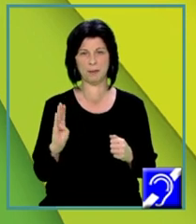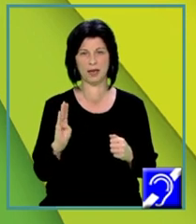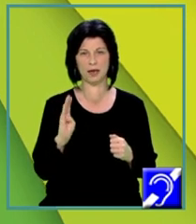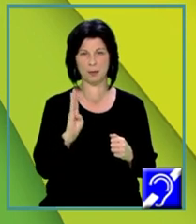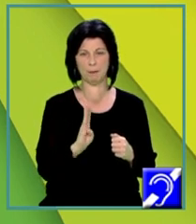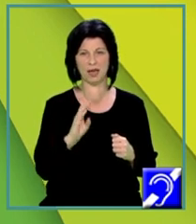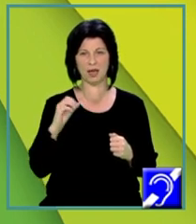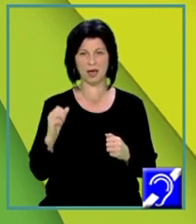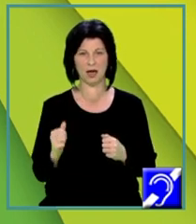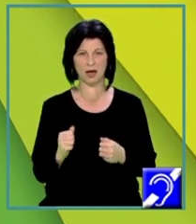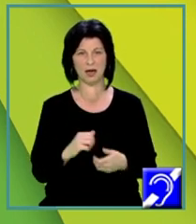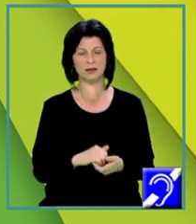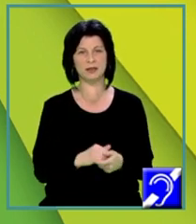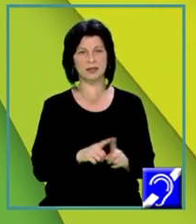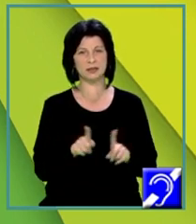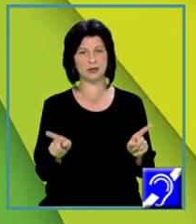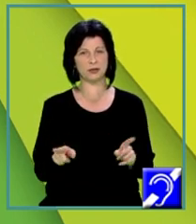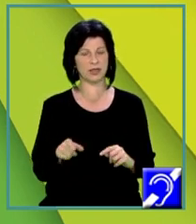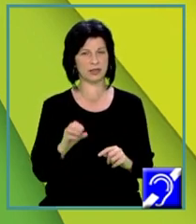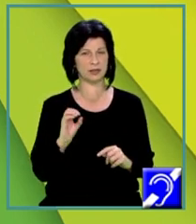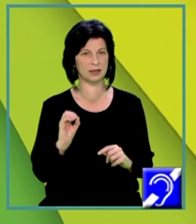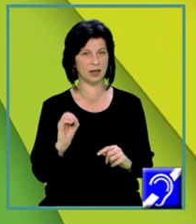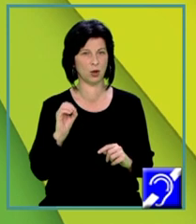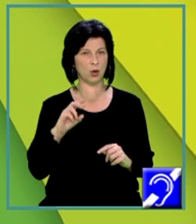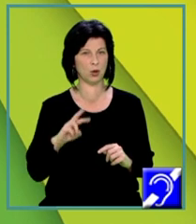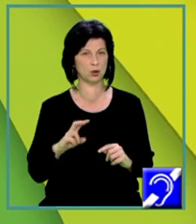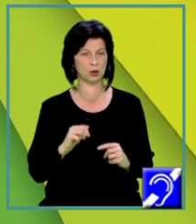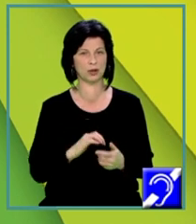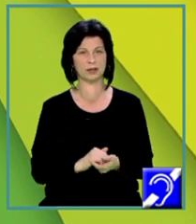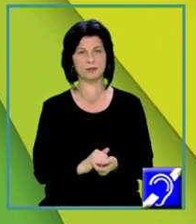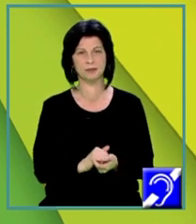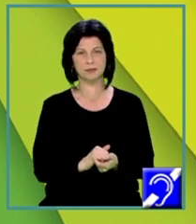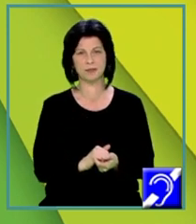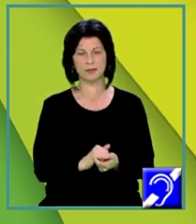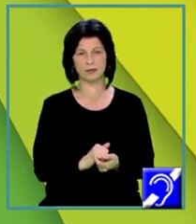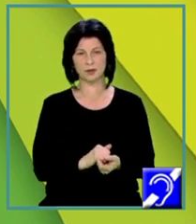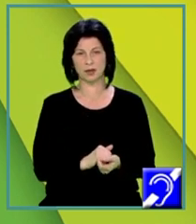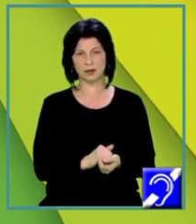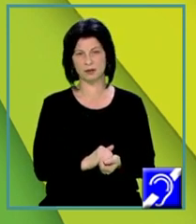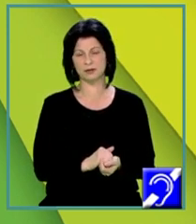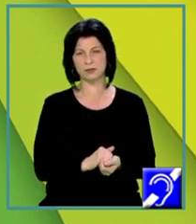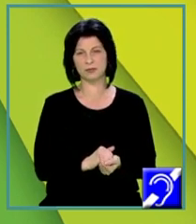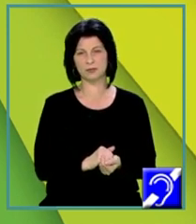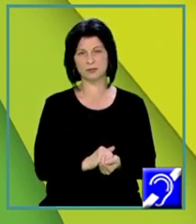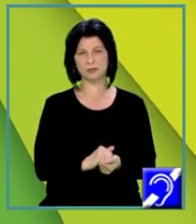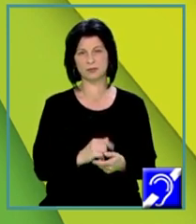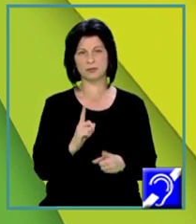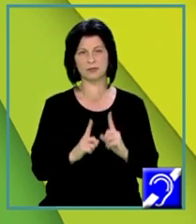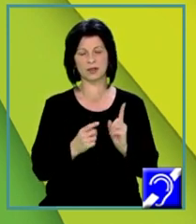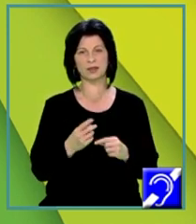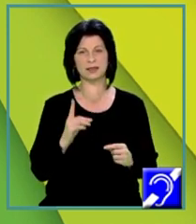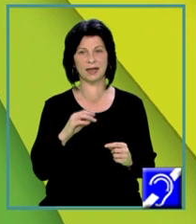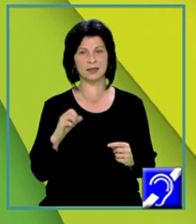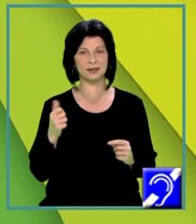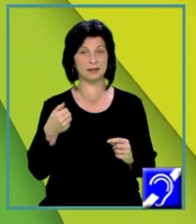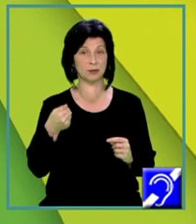Matrice al cărei determinant este după cum se vede a pătrat minus dor prea Patriot dacă determinantul